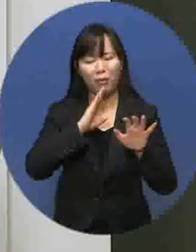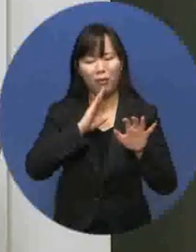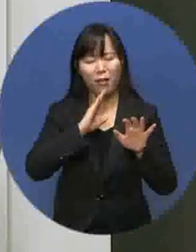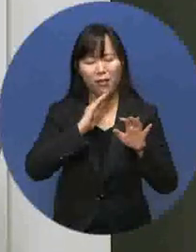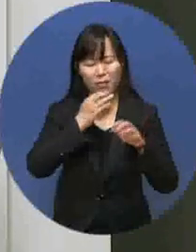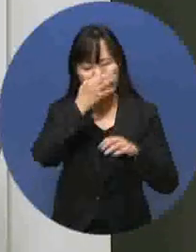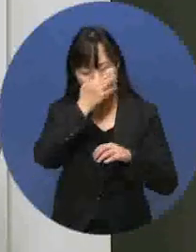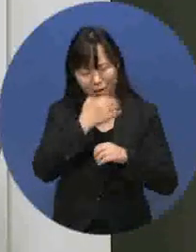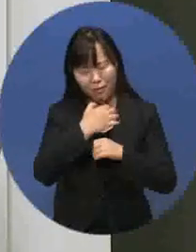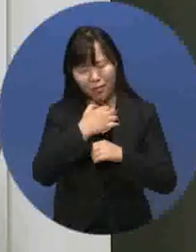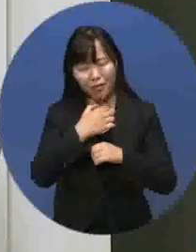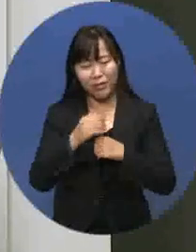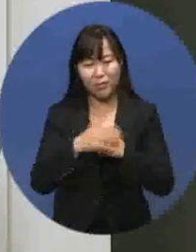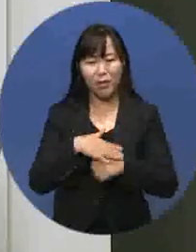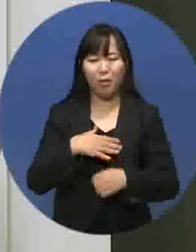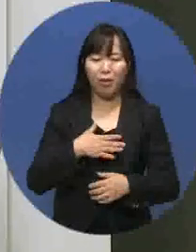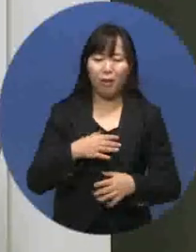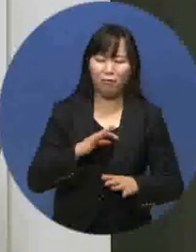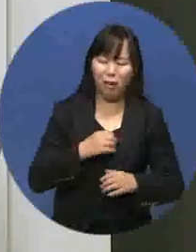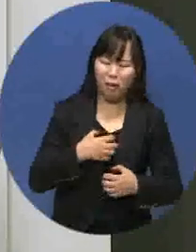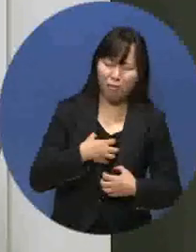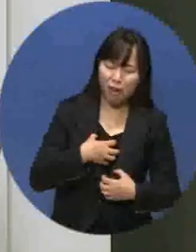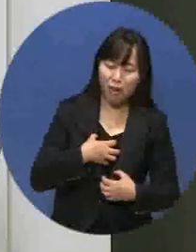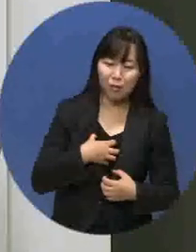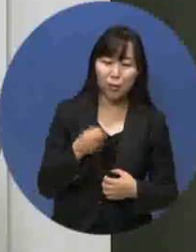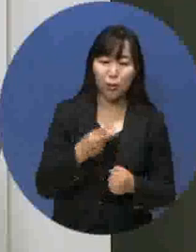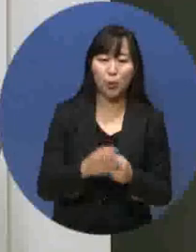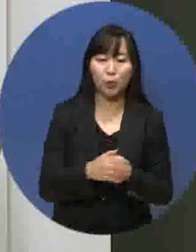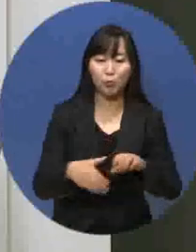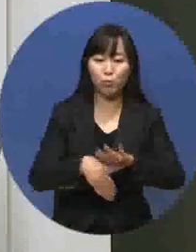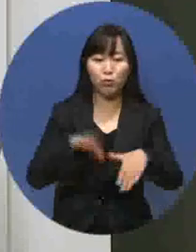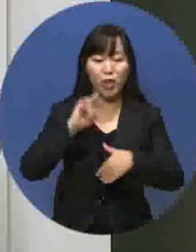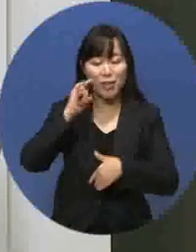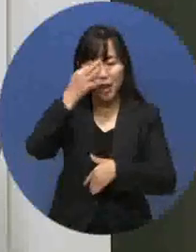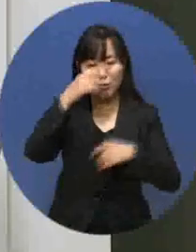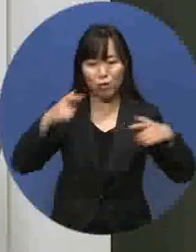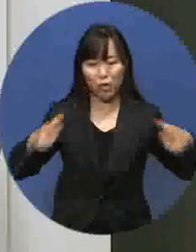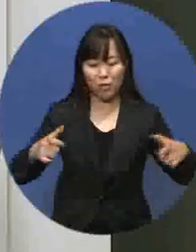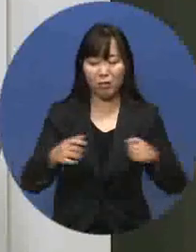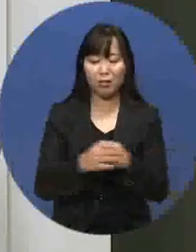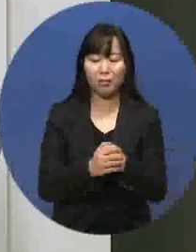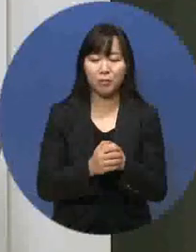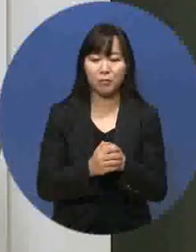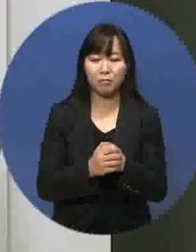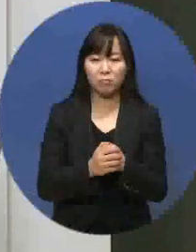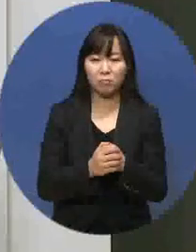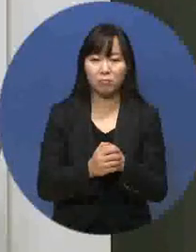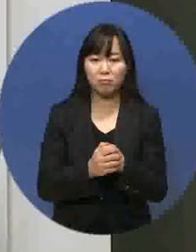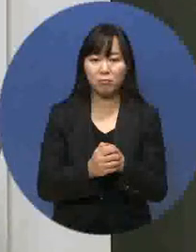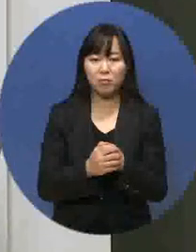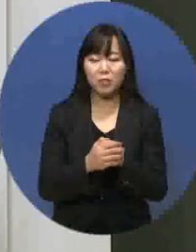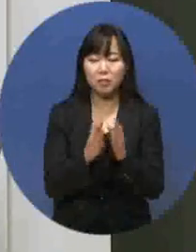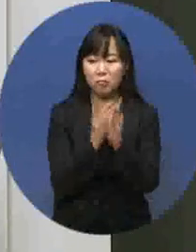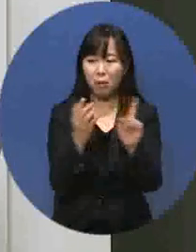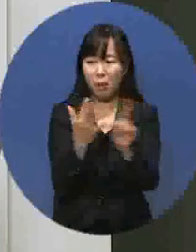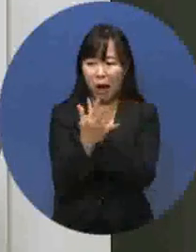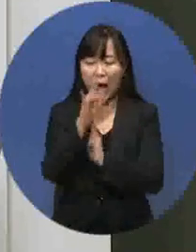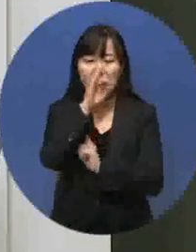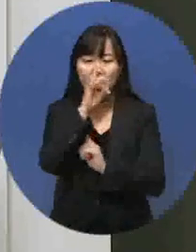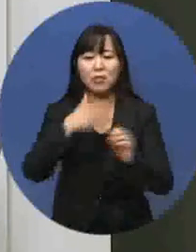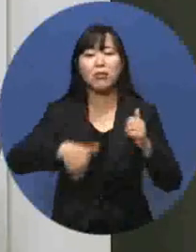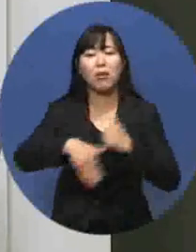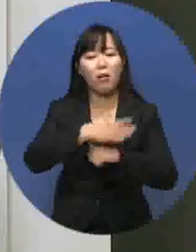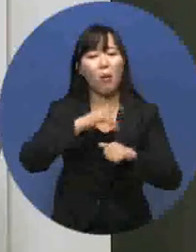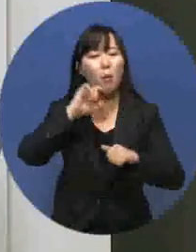때문에 불안하고 더군다나 문화예술계는 비대면이라는 이런 어려운 상황